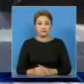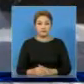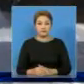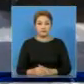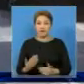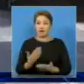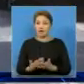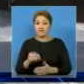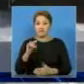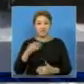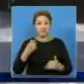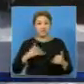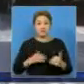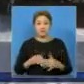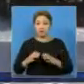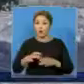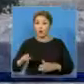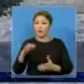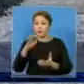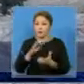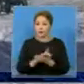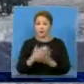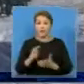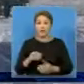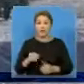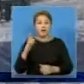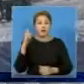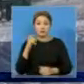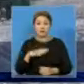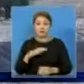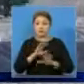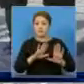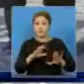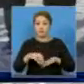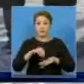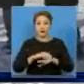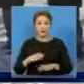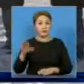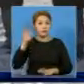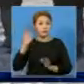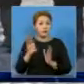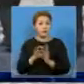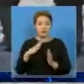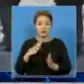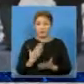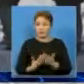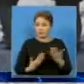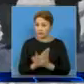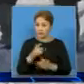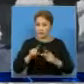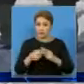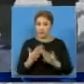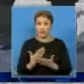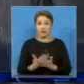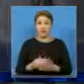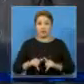А это Жамбылский сельский округ. Ознакомившись с работой хозяйства, заместитель акима области выслушал предложение по обновлению технической